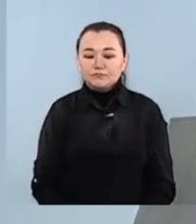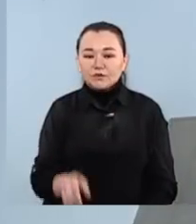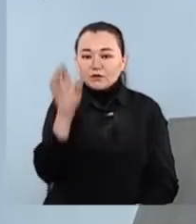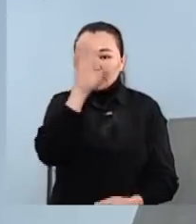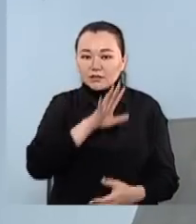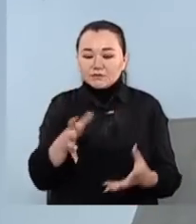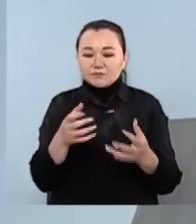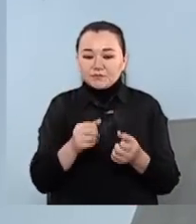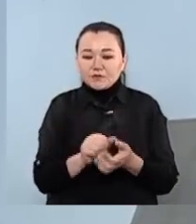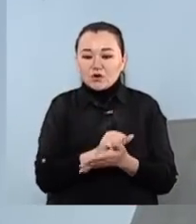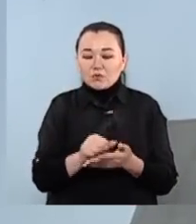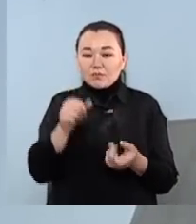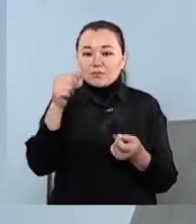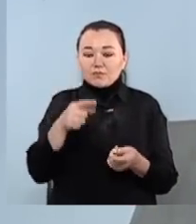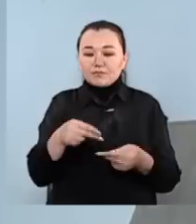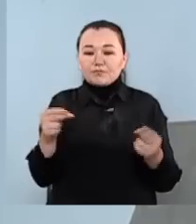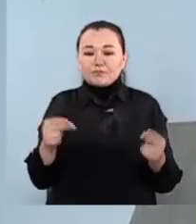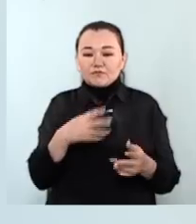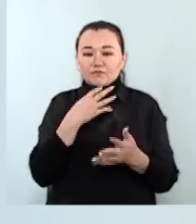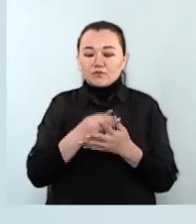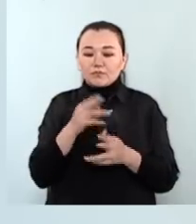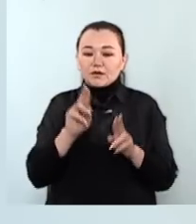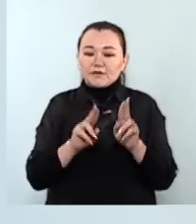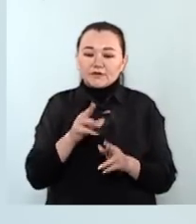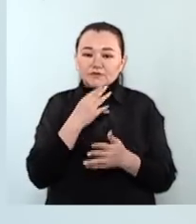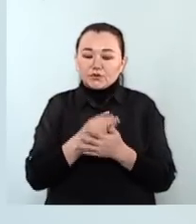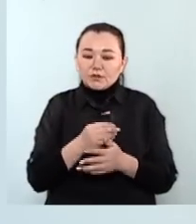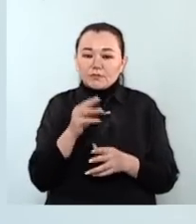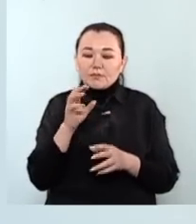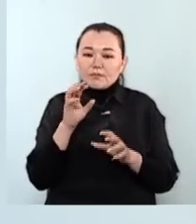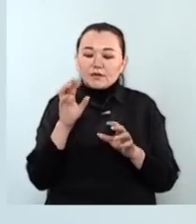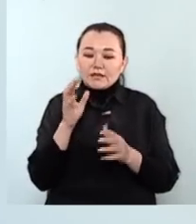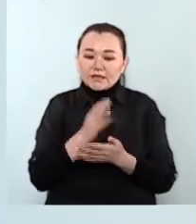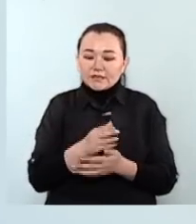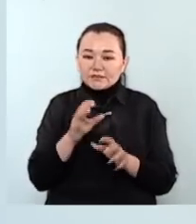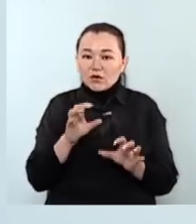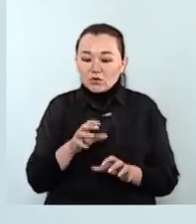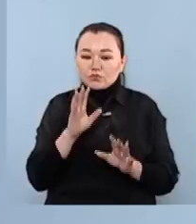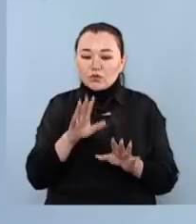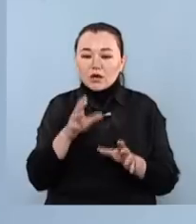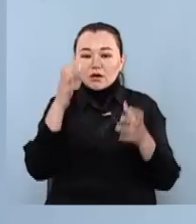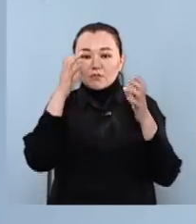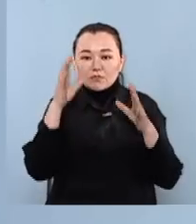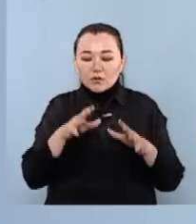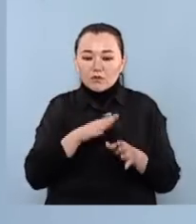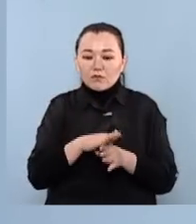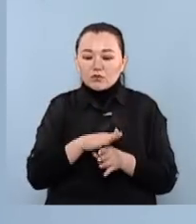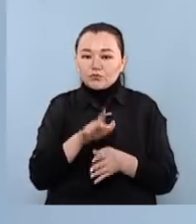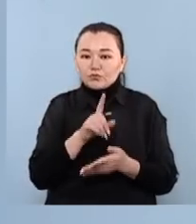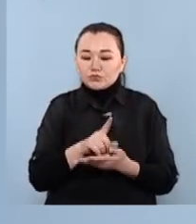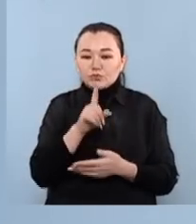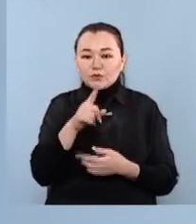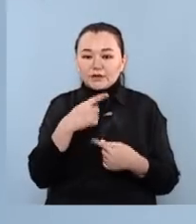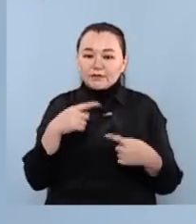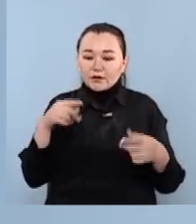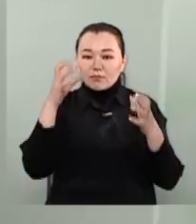Елімізде қабылданған құжаттарға сәйкес неке қиюдың өз тәртіптері мен ережелері бар. Мәселен, аталған рәсімді тек мешіт имамдары ғана атқаруы тиіс. Алайда